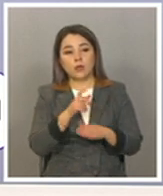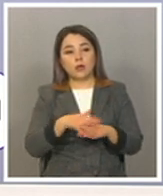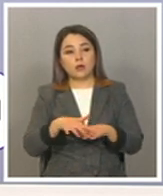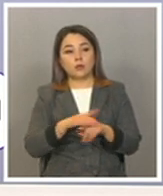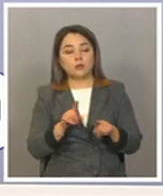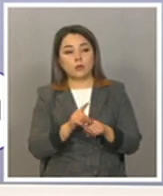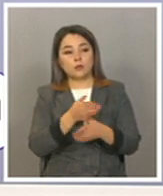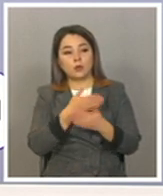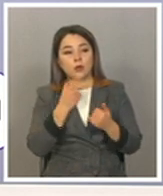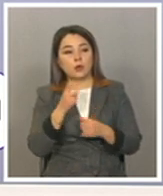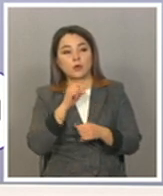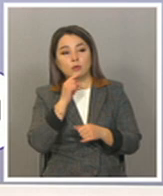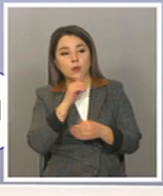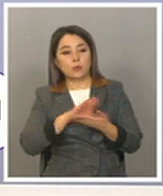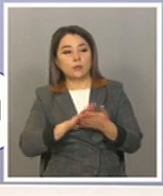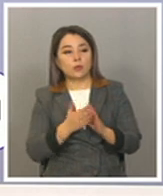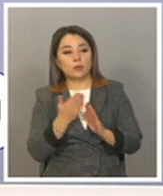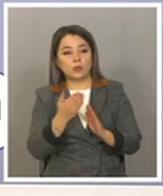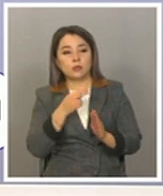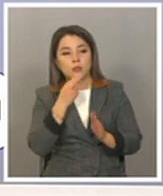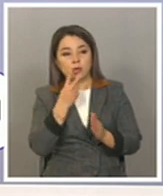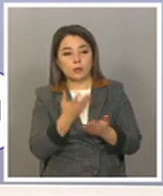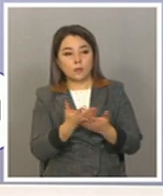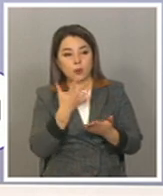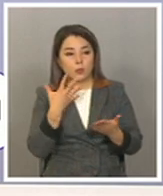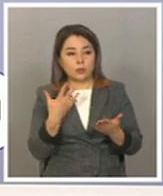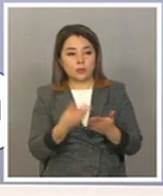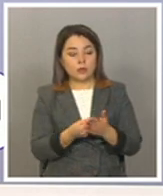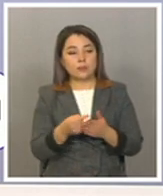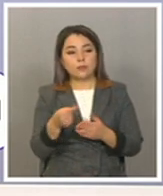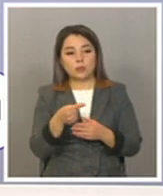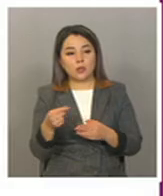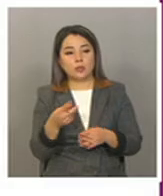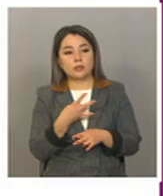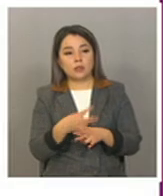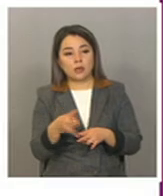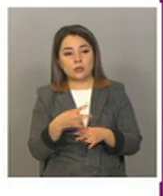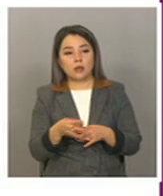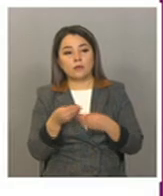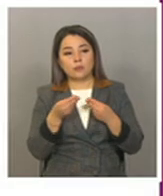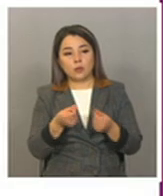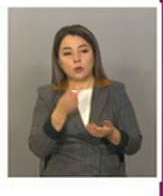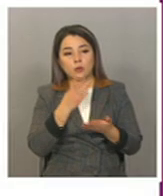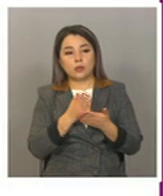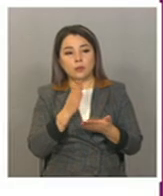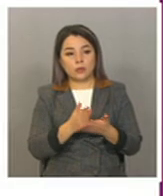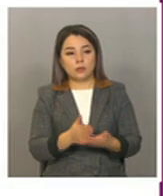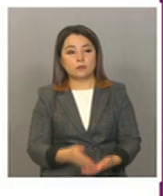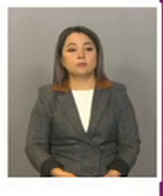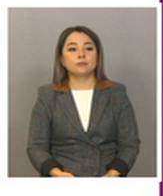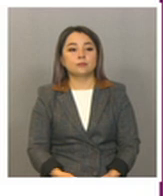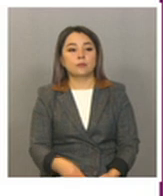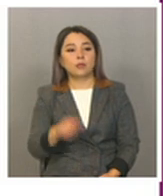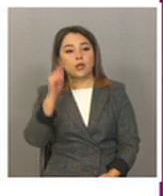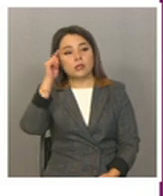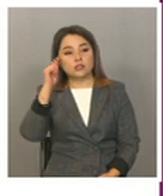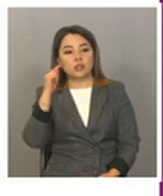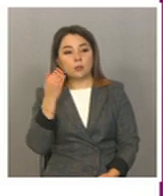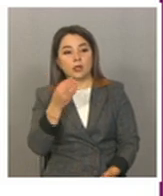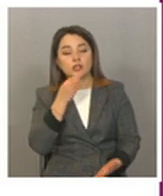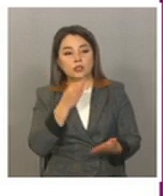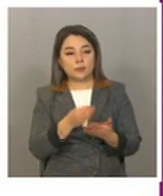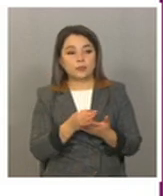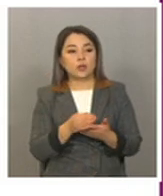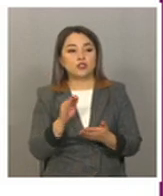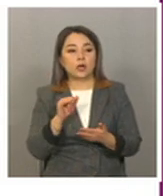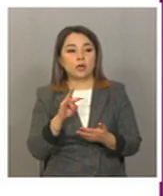да экономикалық тұрғыдан алып қарағанда өзінің кері зиянды әсерін тигізіп отырды. Әзербайжанды